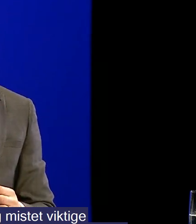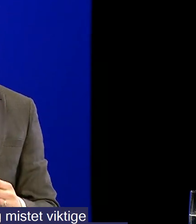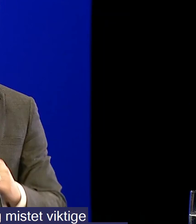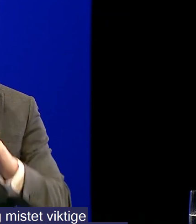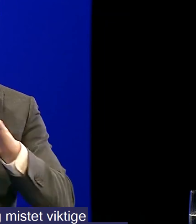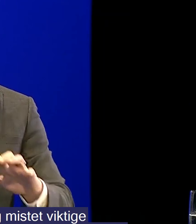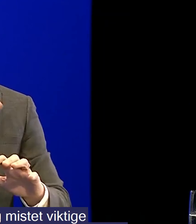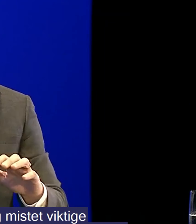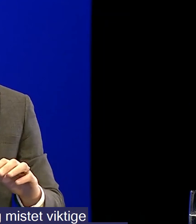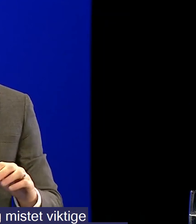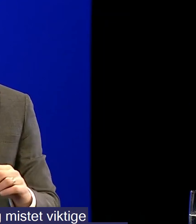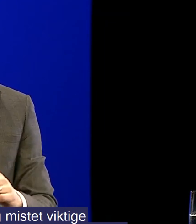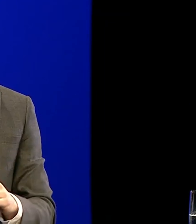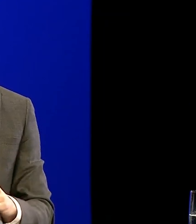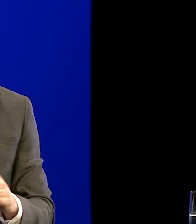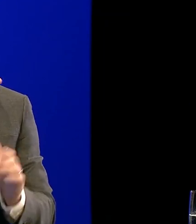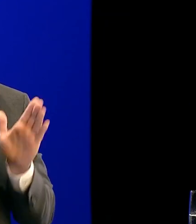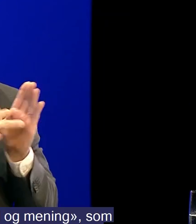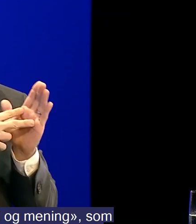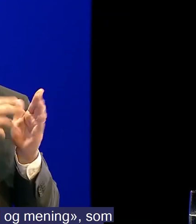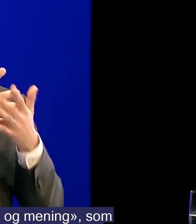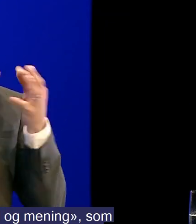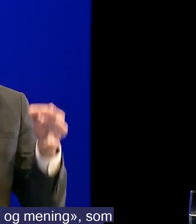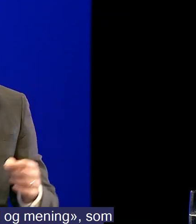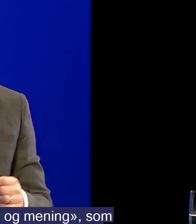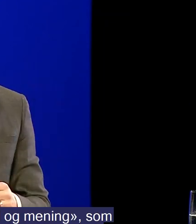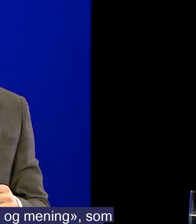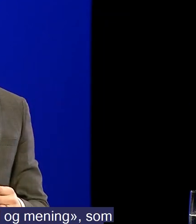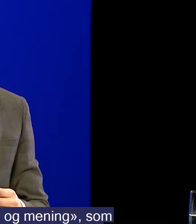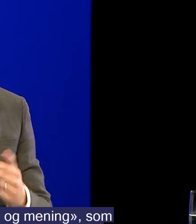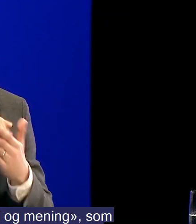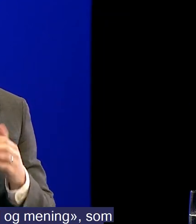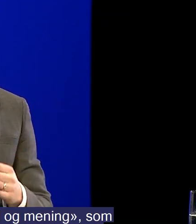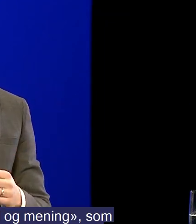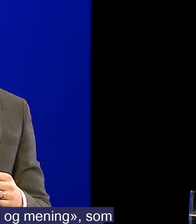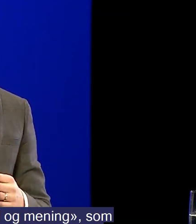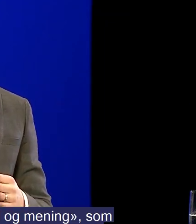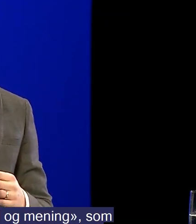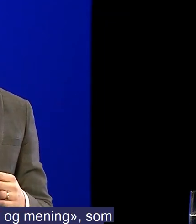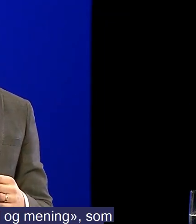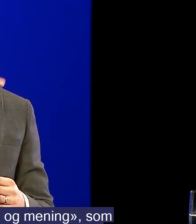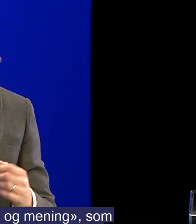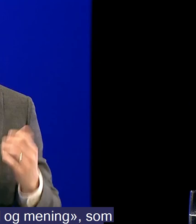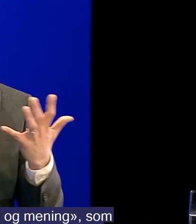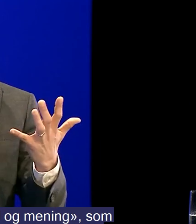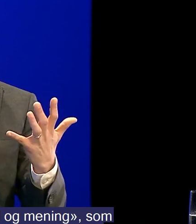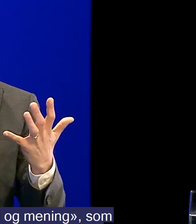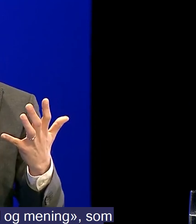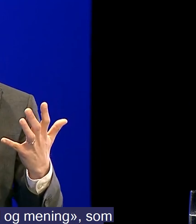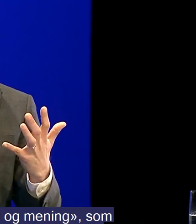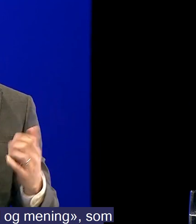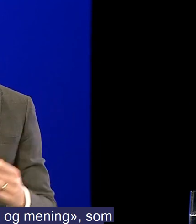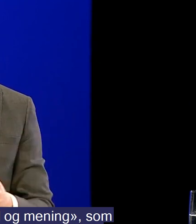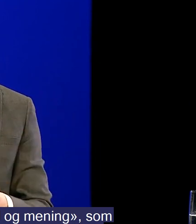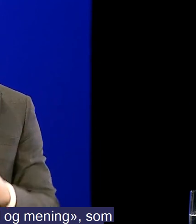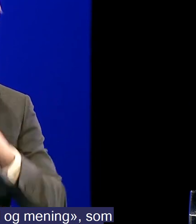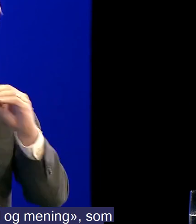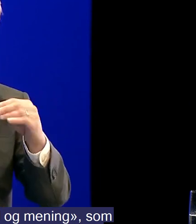overføring skjer fra generasjon til generasjon. Og det står i stortingsmelding 35 mål og mening som